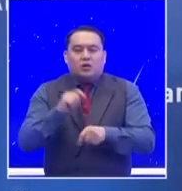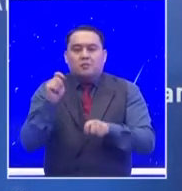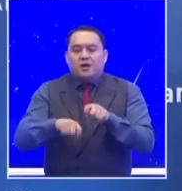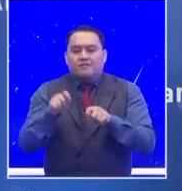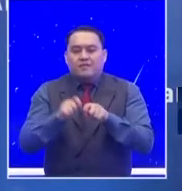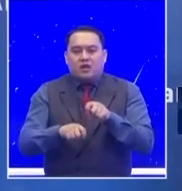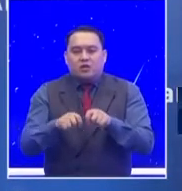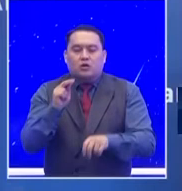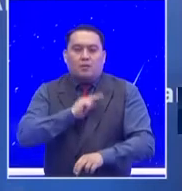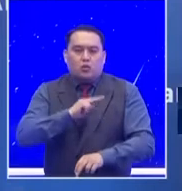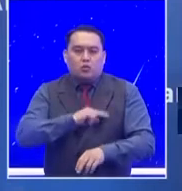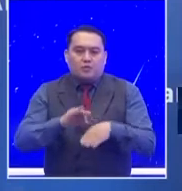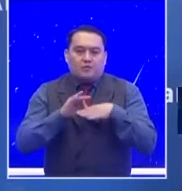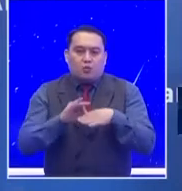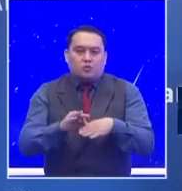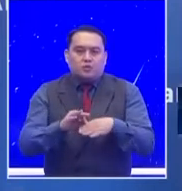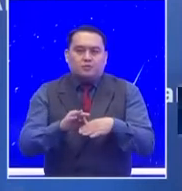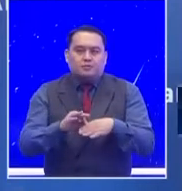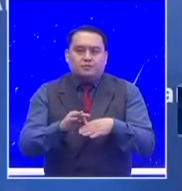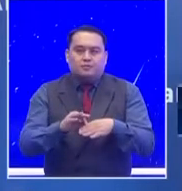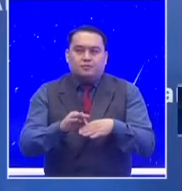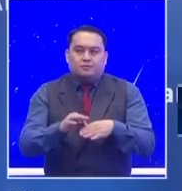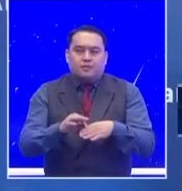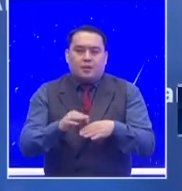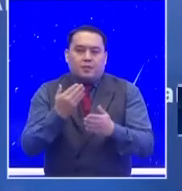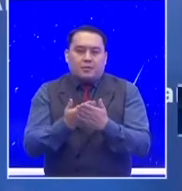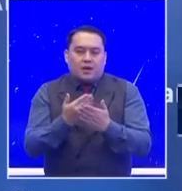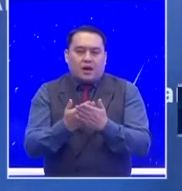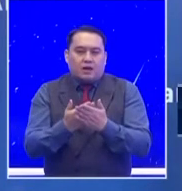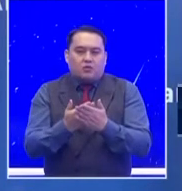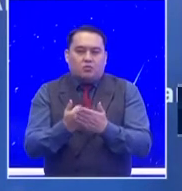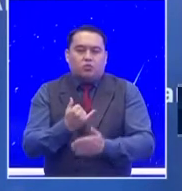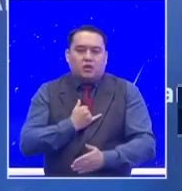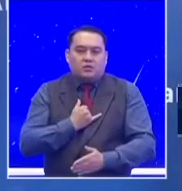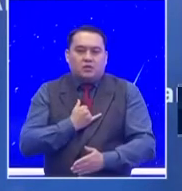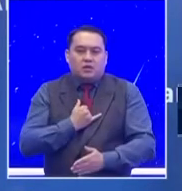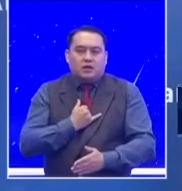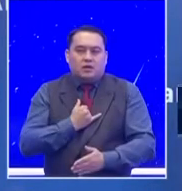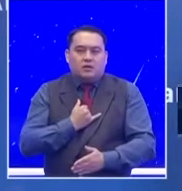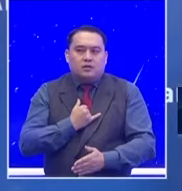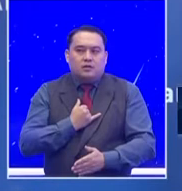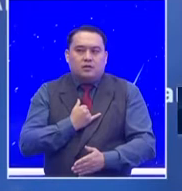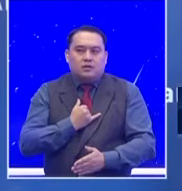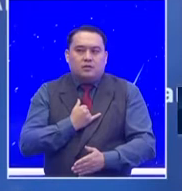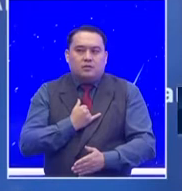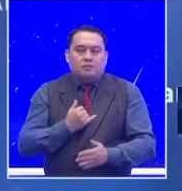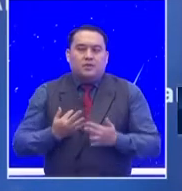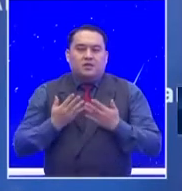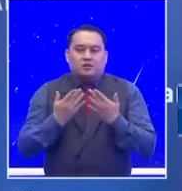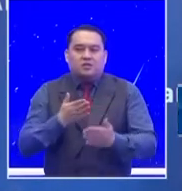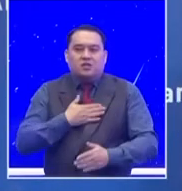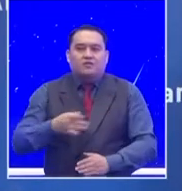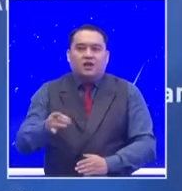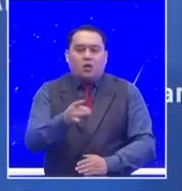проводятся аналитические работы. По аналитическим работам, то есть мы сейчас определим потребности нашего